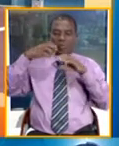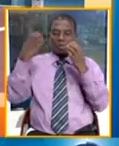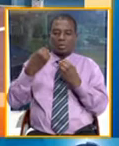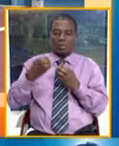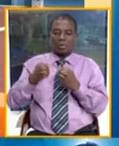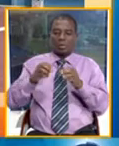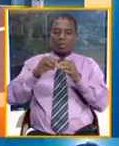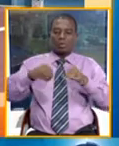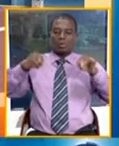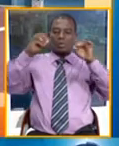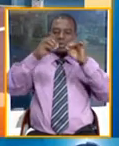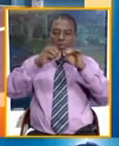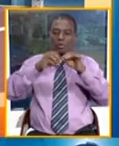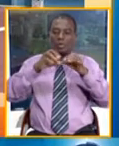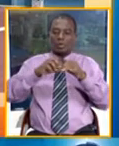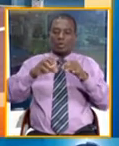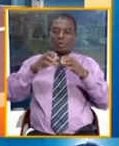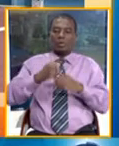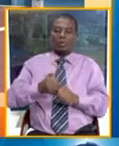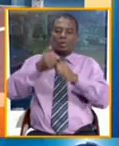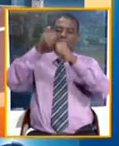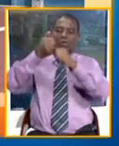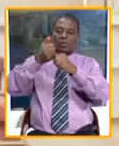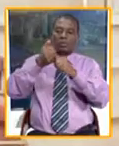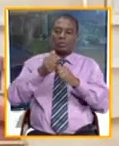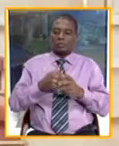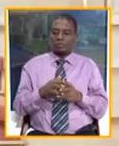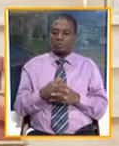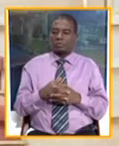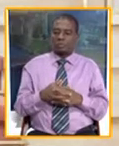Coupe d'Afrique des Nations 2023.